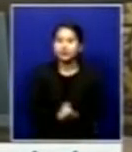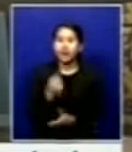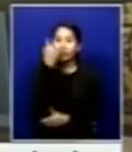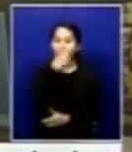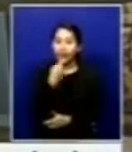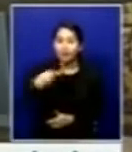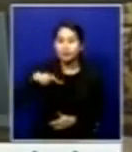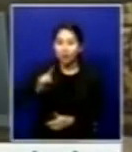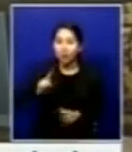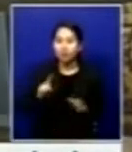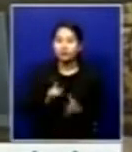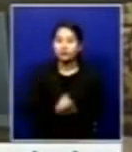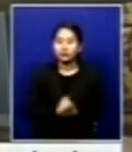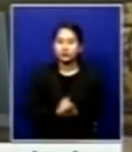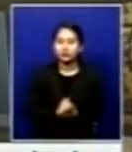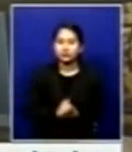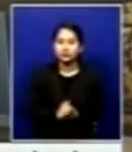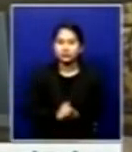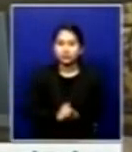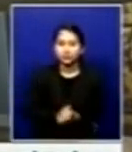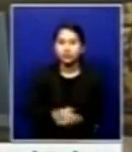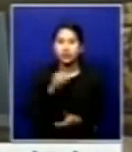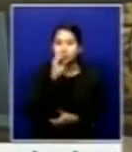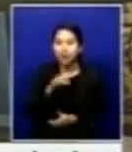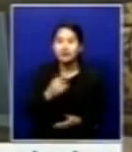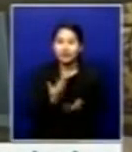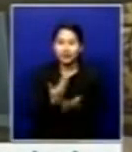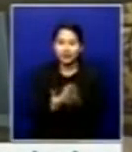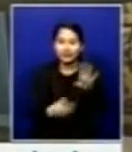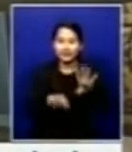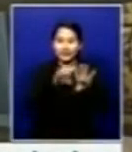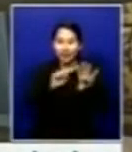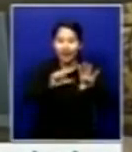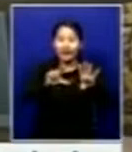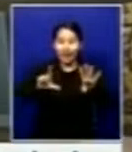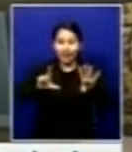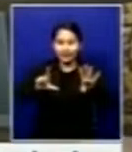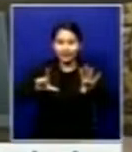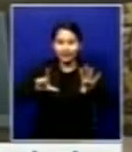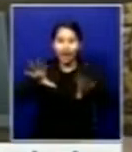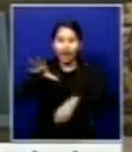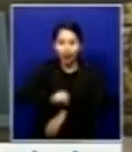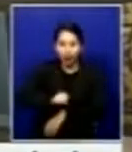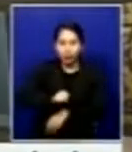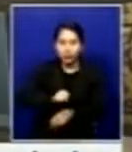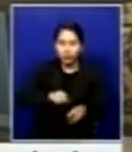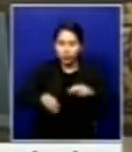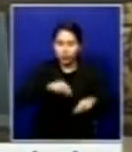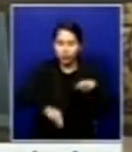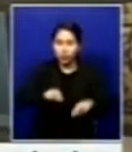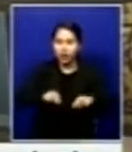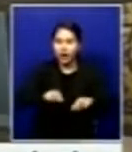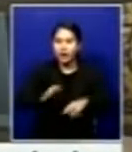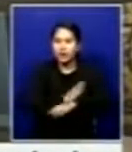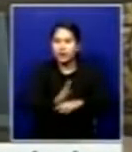ได้รับนำซ้ำยังบอกว่าจะเอาเงินจาก 400,000 ล้านฟื้นฟูมาเป็นการเยียวยาผู้ประกอบการอยู่ตรง